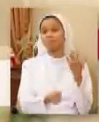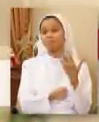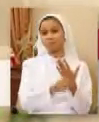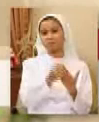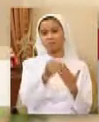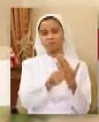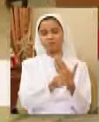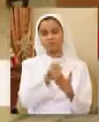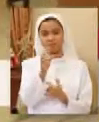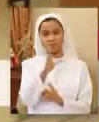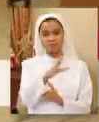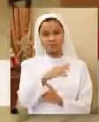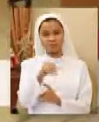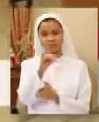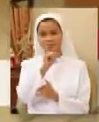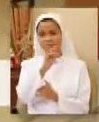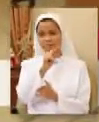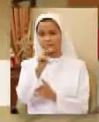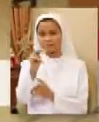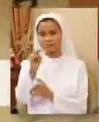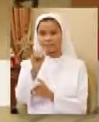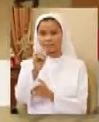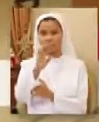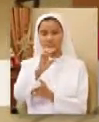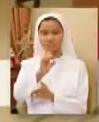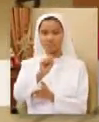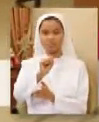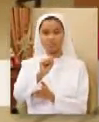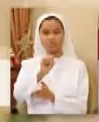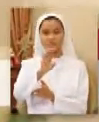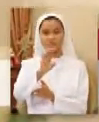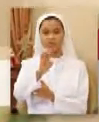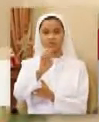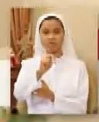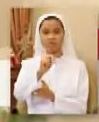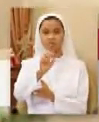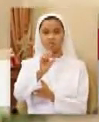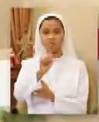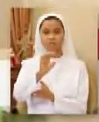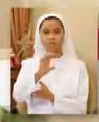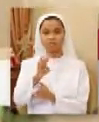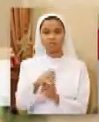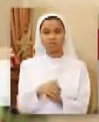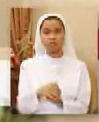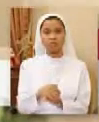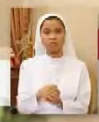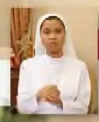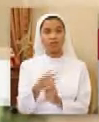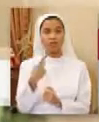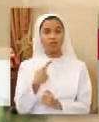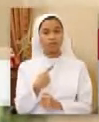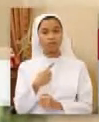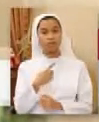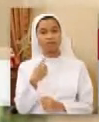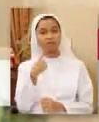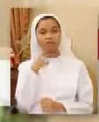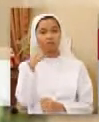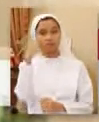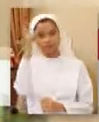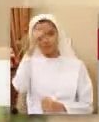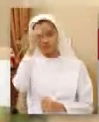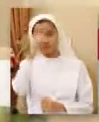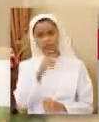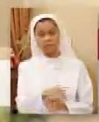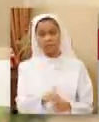yung innocence. Ay, correct. Oo. Kahit na, may mga deaf naman talagang medyo madunong, pero kahit na